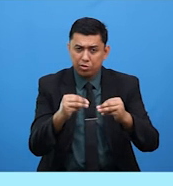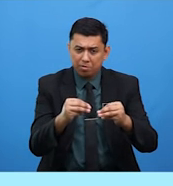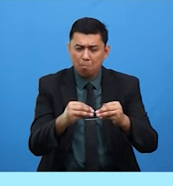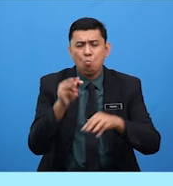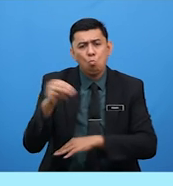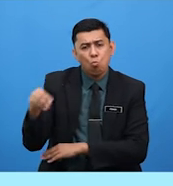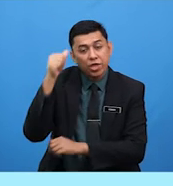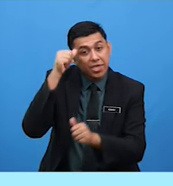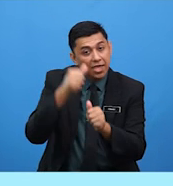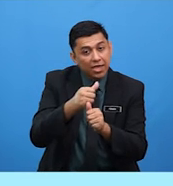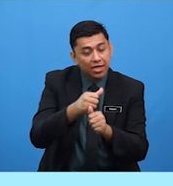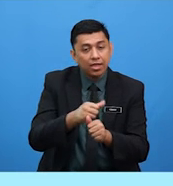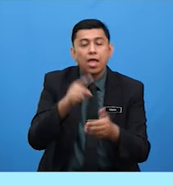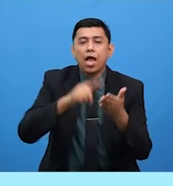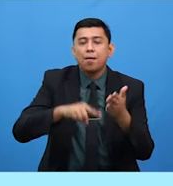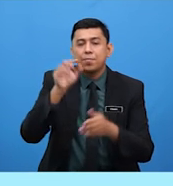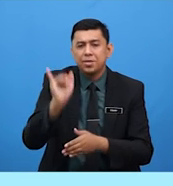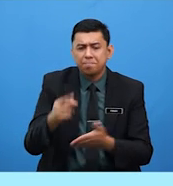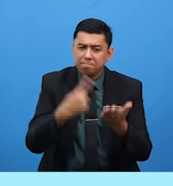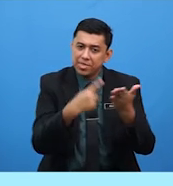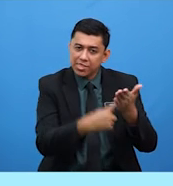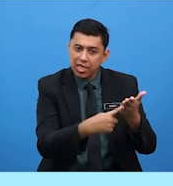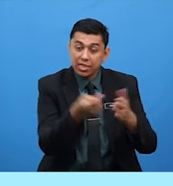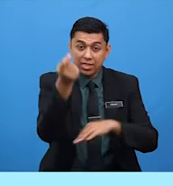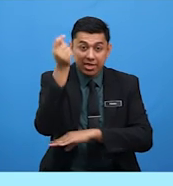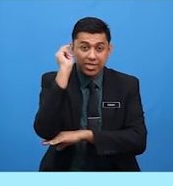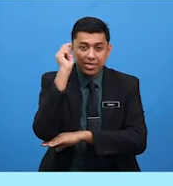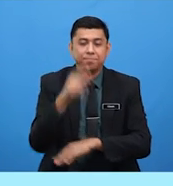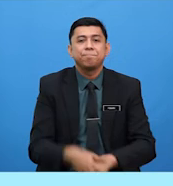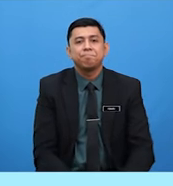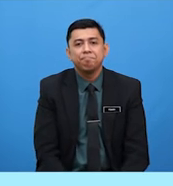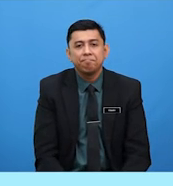Masihkah murid-murid ingat apa yang telah dibincangkan sebentar tadi?